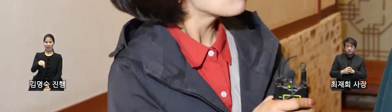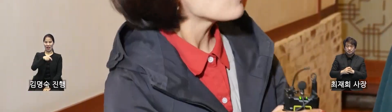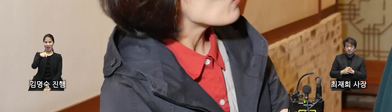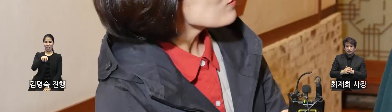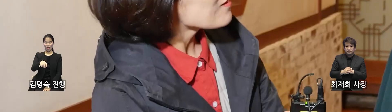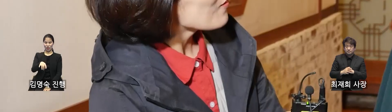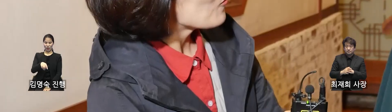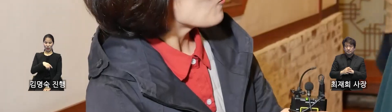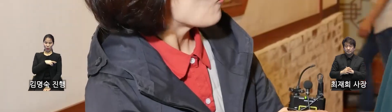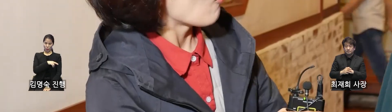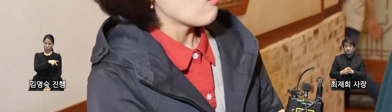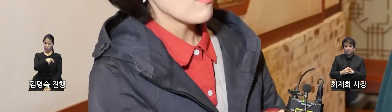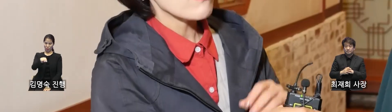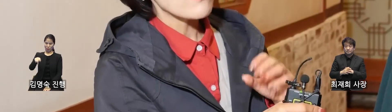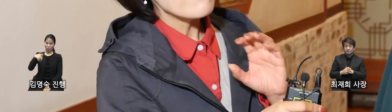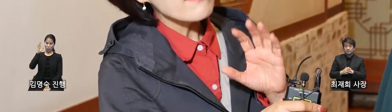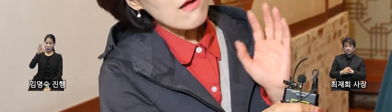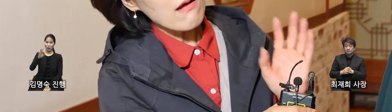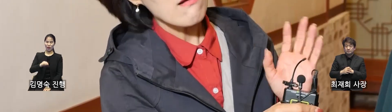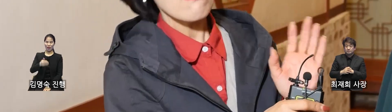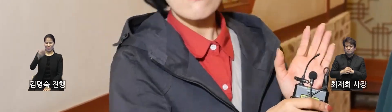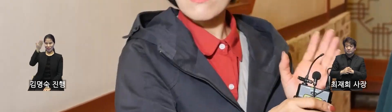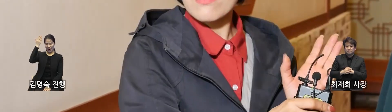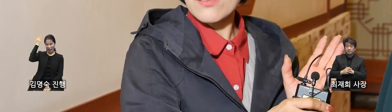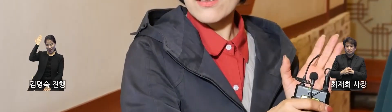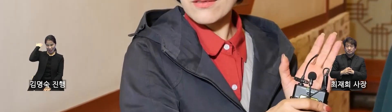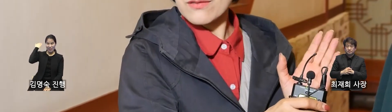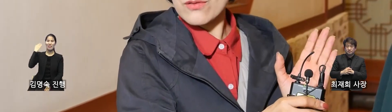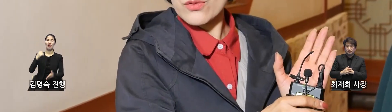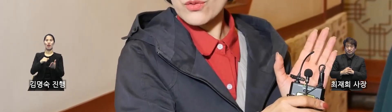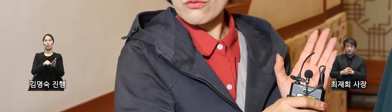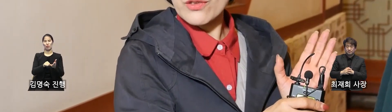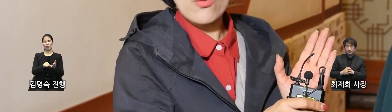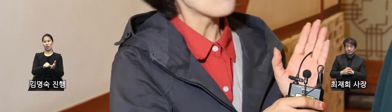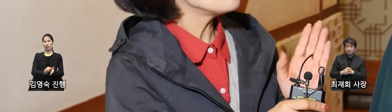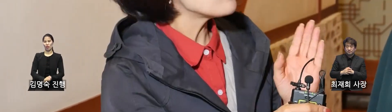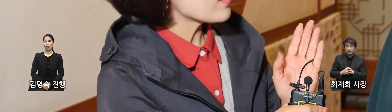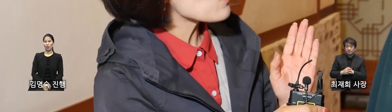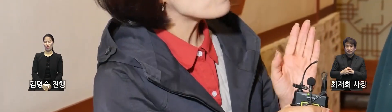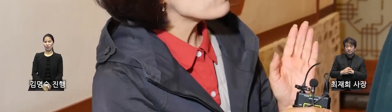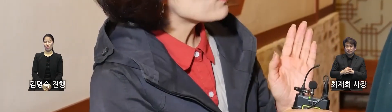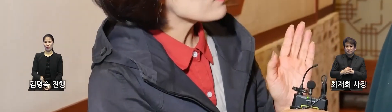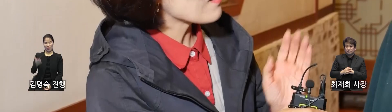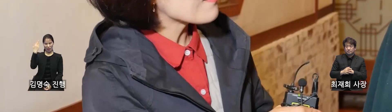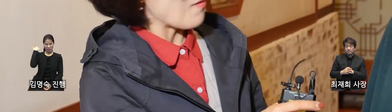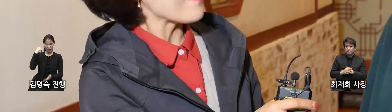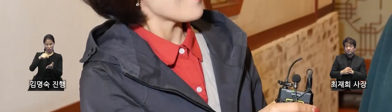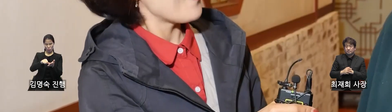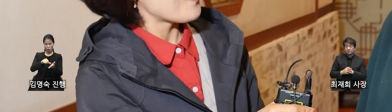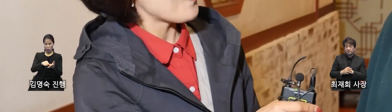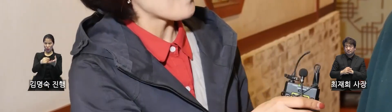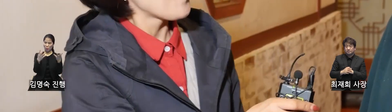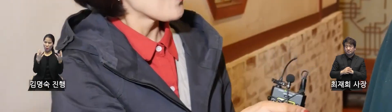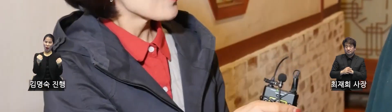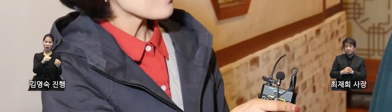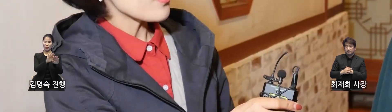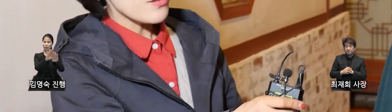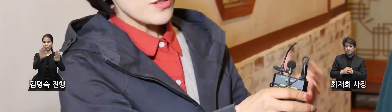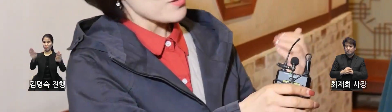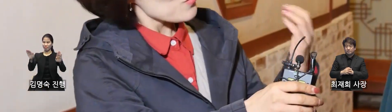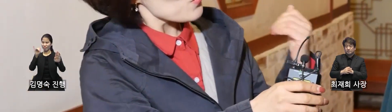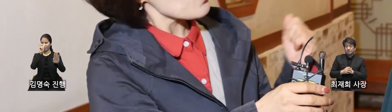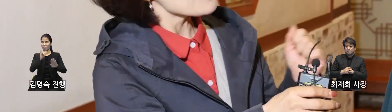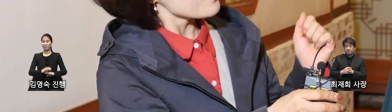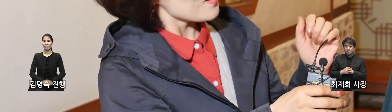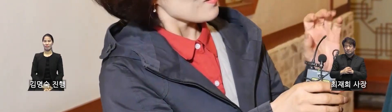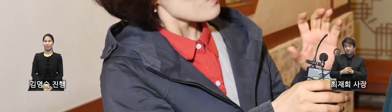들어오다 보니까 요 옛날 그런 우리 고유의 소품들이 되게 많아요 저희